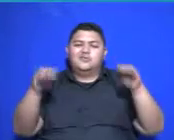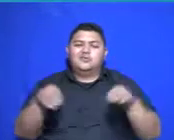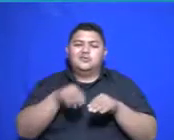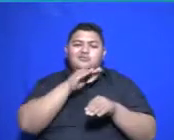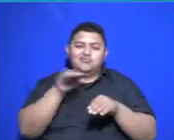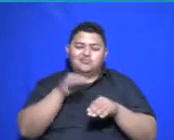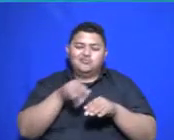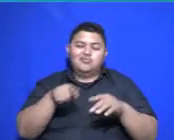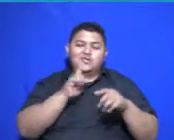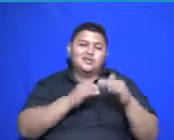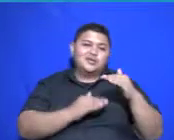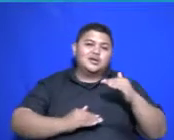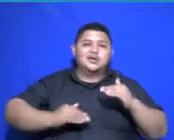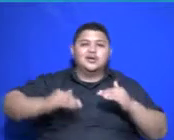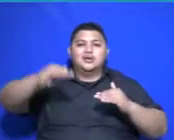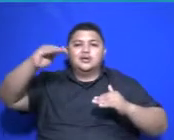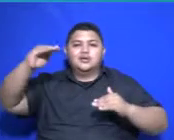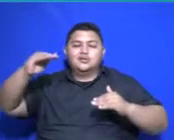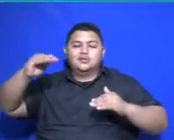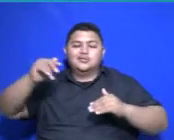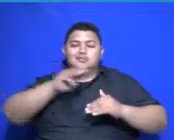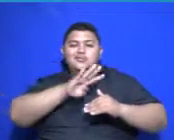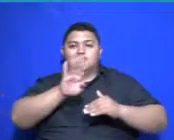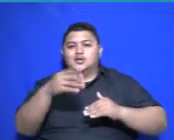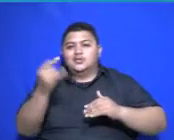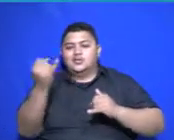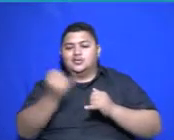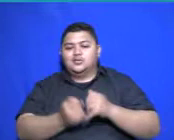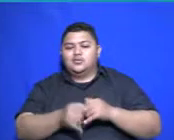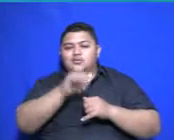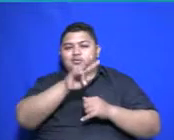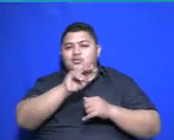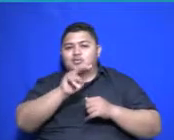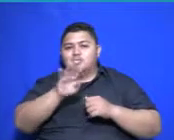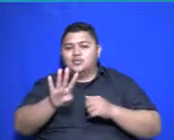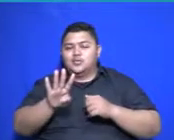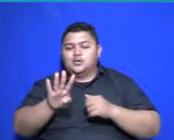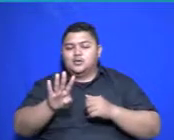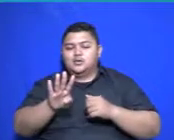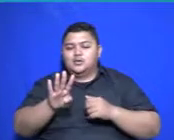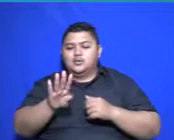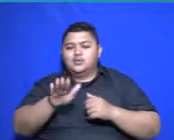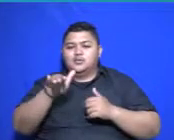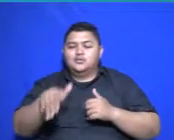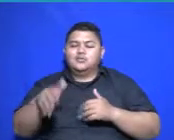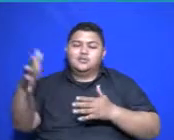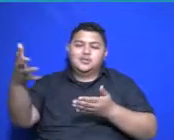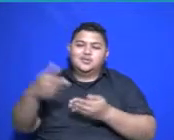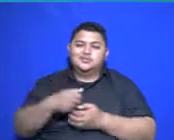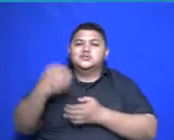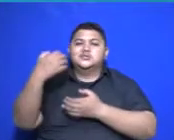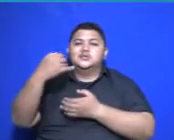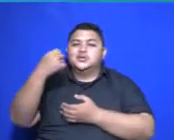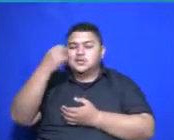Ada kenaikan yang cukup signifikan, yaitu ada selama 4 tahun terakhir ada 224 anak yang meraih prestasi